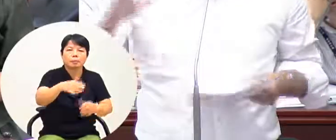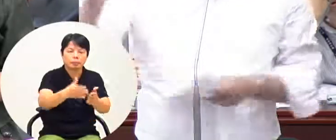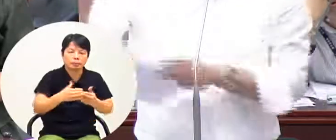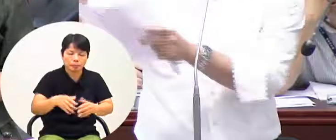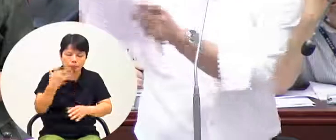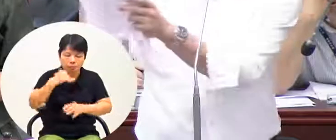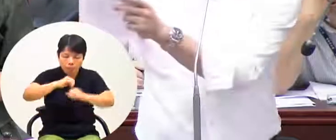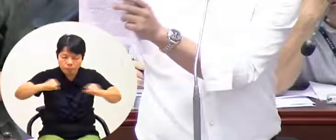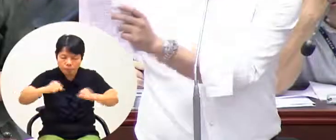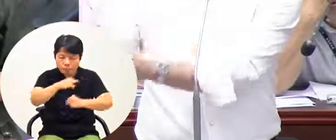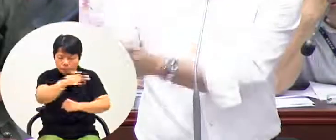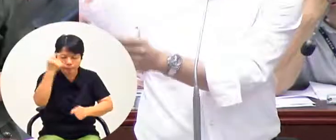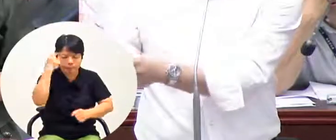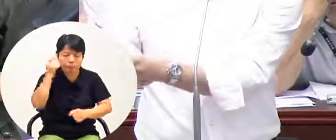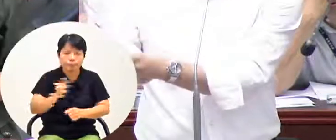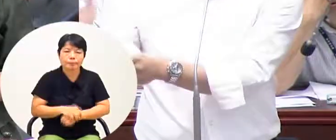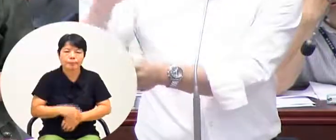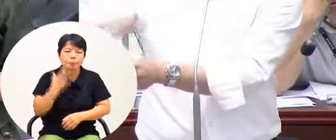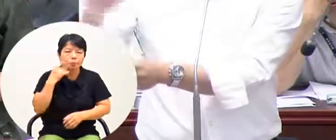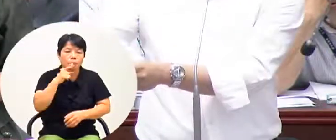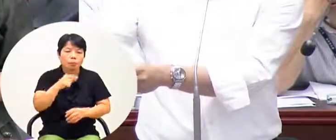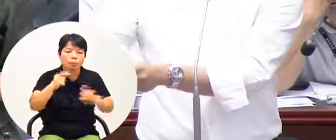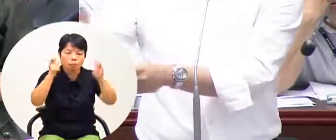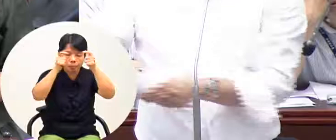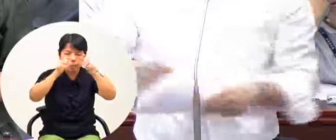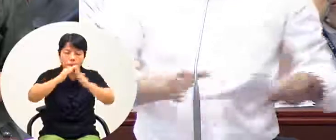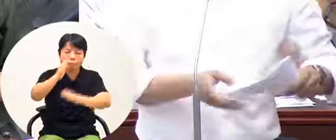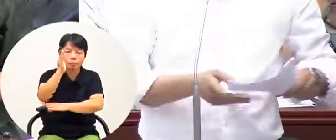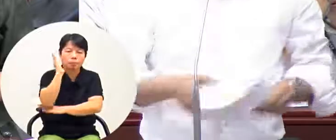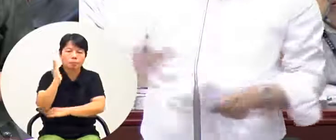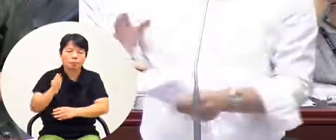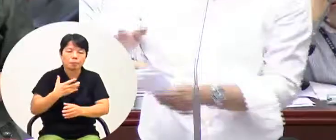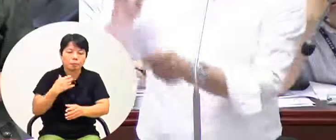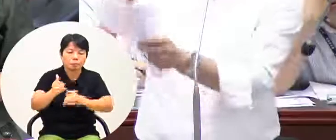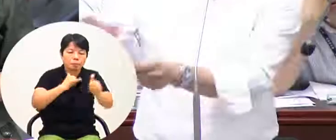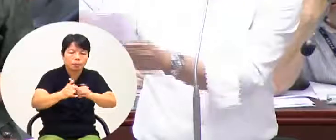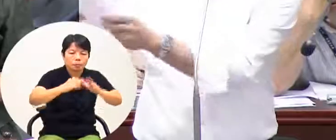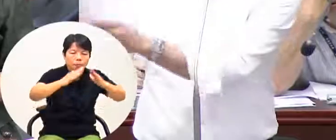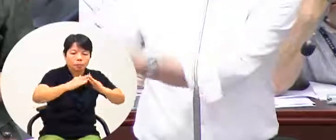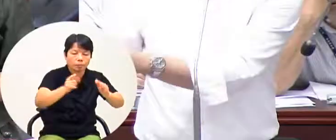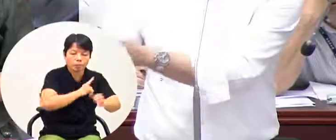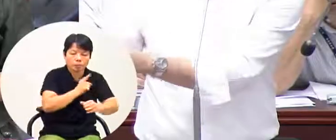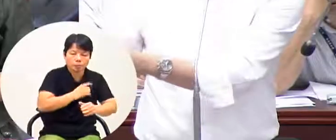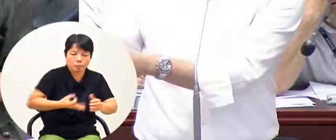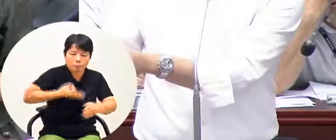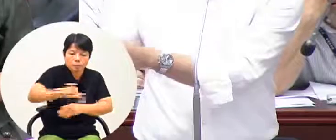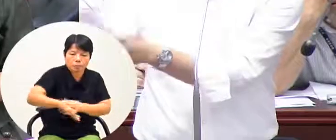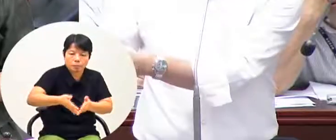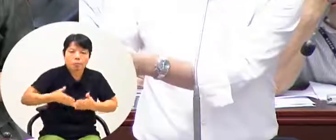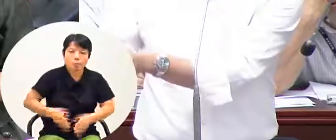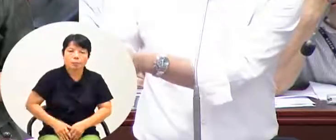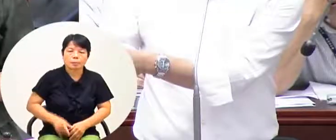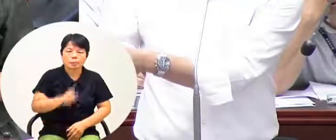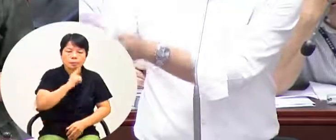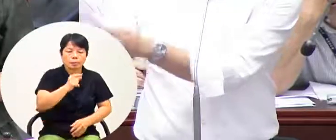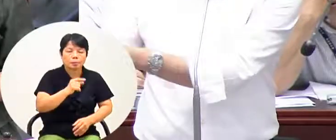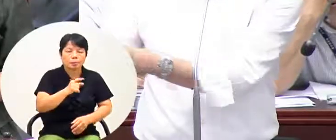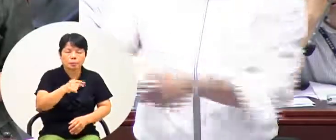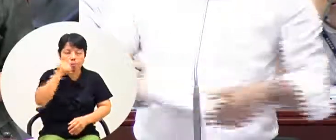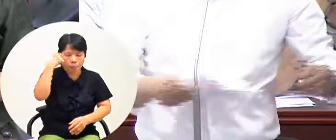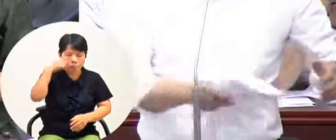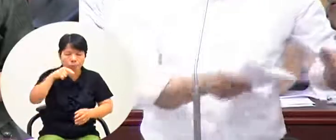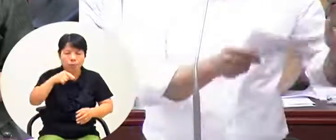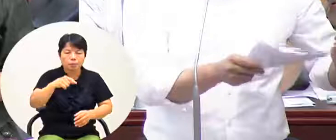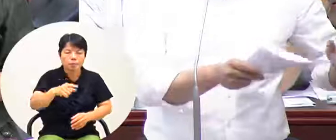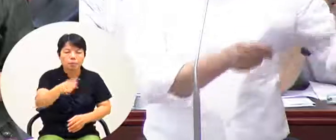设政府有社会住宅，他一样要付租金，你是希望能够住到政府提供的社会住宅缴纳租